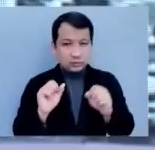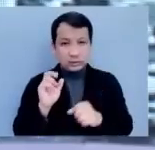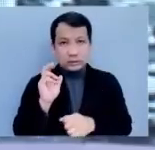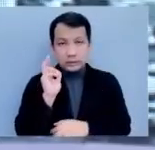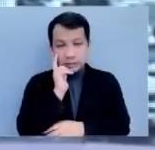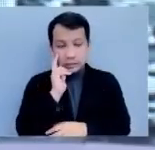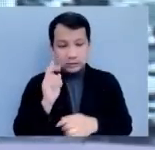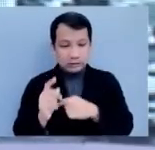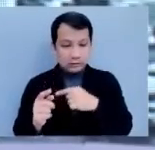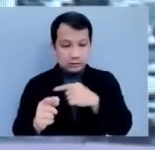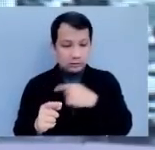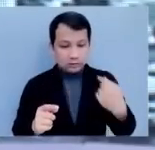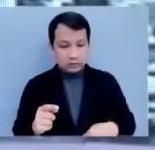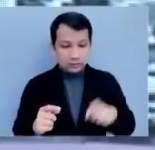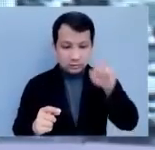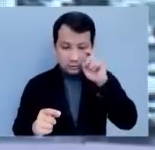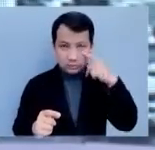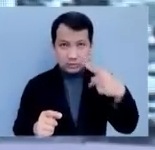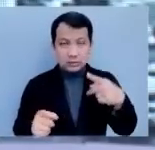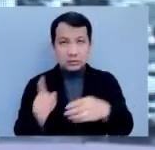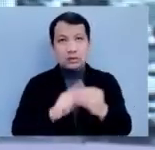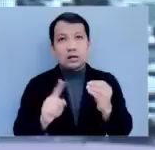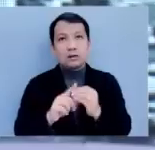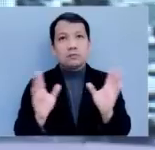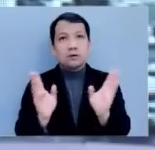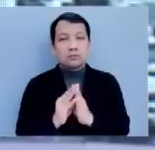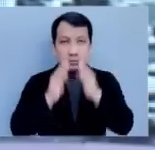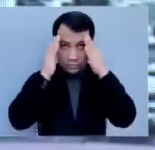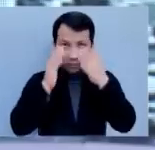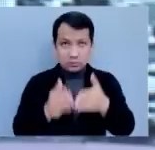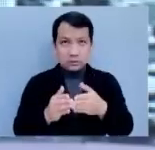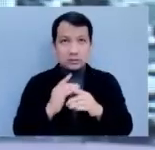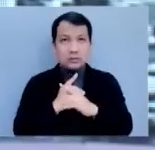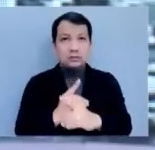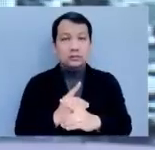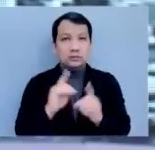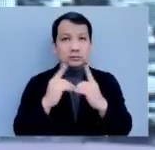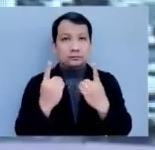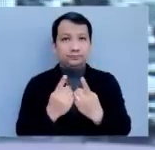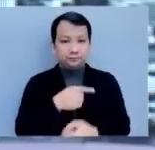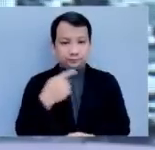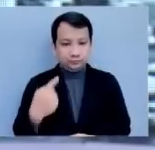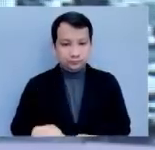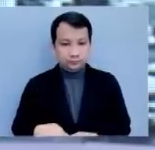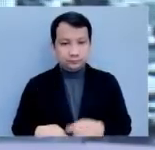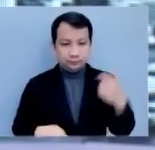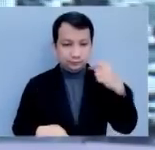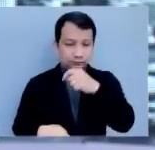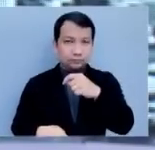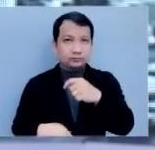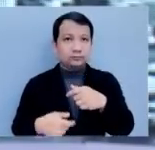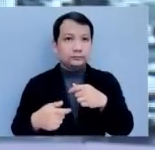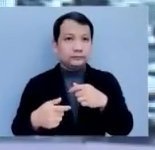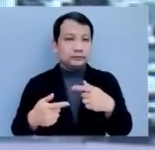at Chinese President Xi Jinping. Bukod dyan, tinututukan din ng Defense Department ang China-Taiwan tension. Nasa frontline na